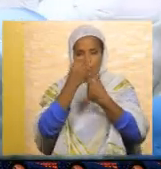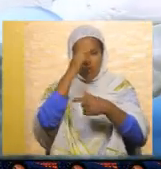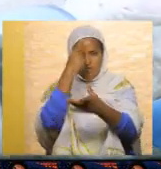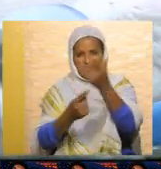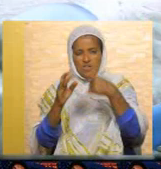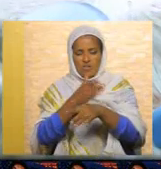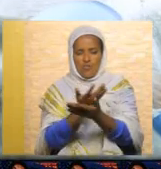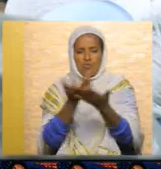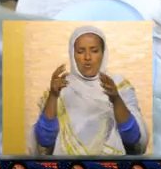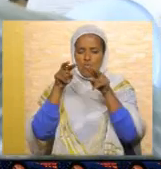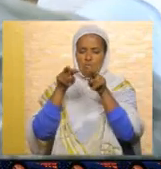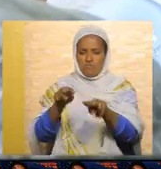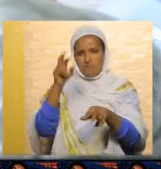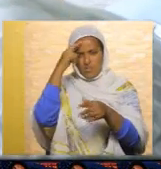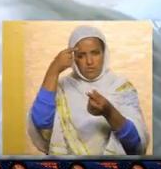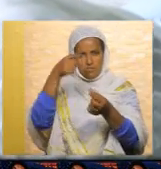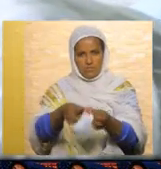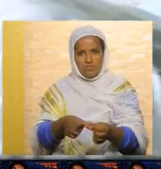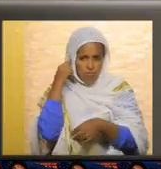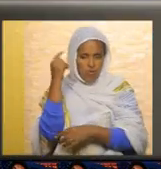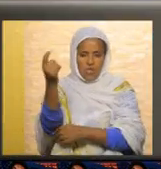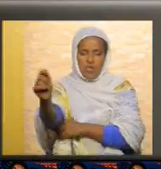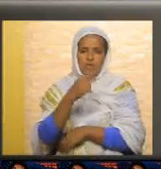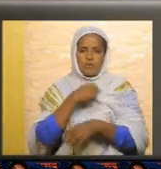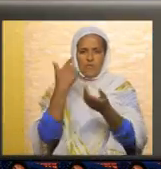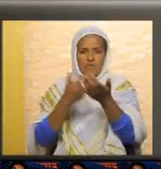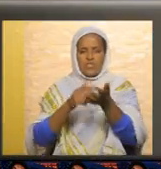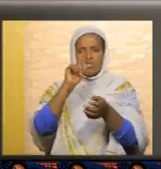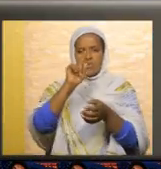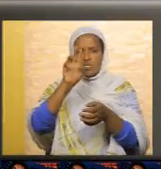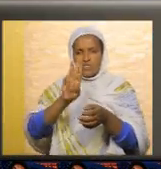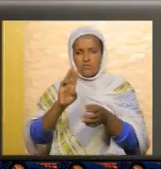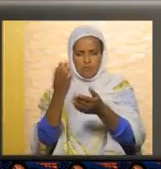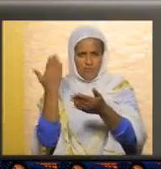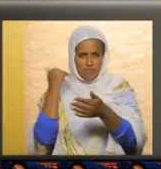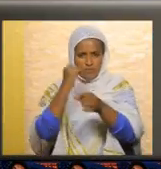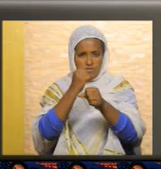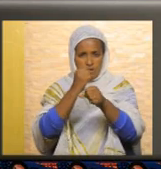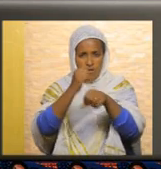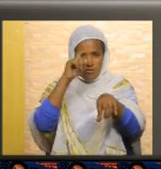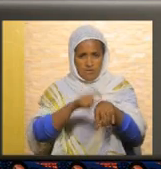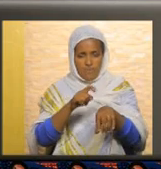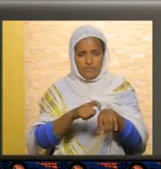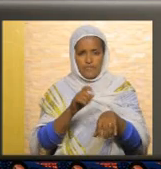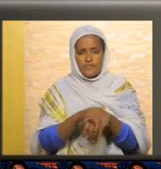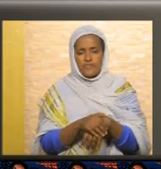አንጻር ጉዳዩ የበለጠ እንደሚመለከታቸው አስተዋውሰዋል። ነርስ ሆኜ እሰራ በነበረበት ጊዜ